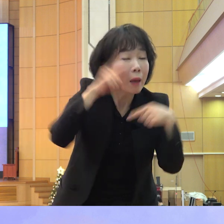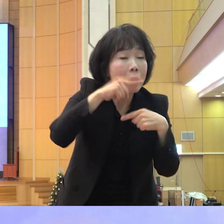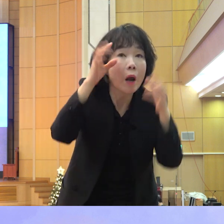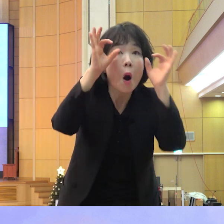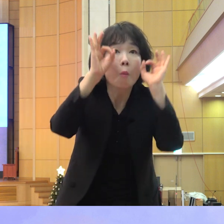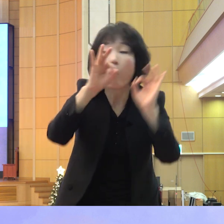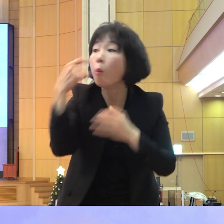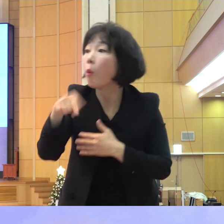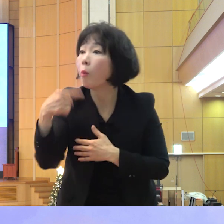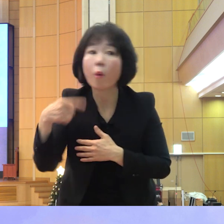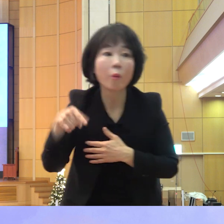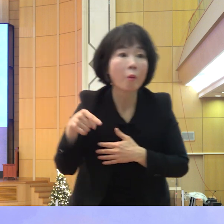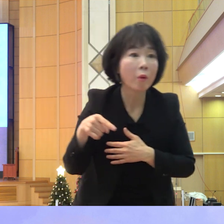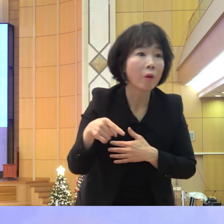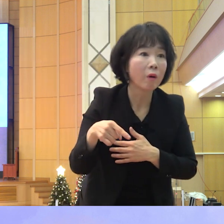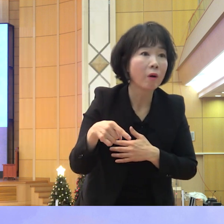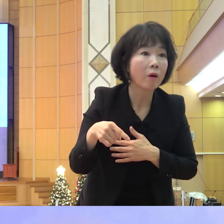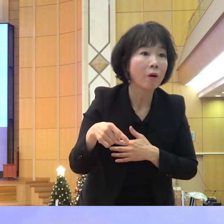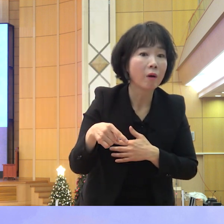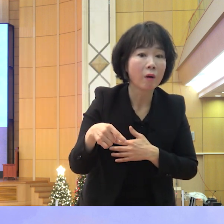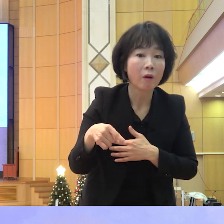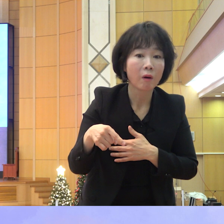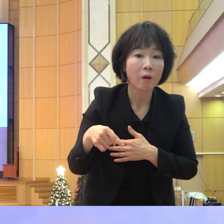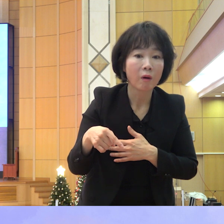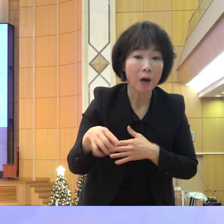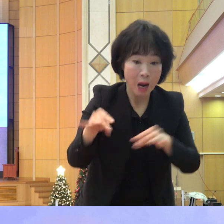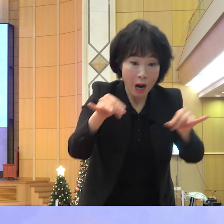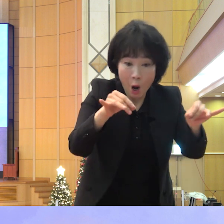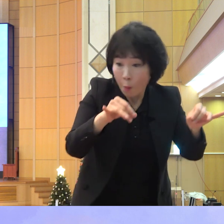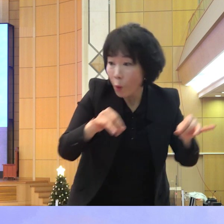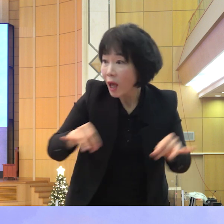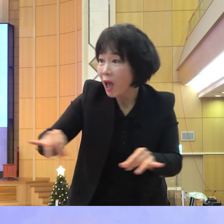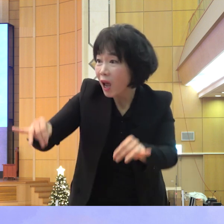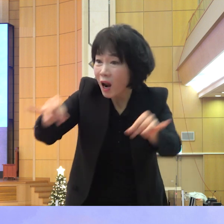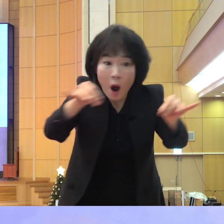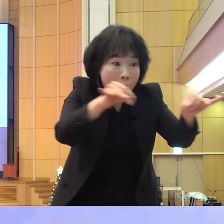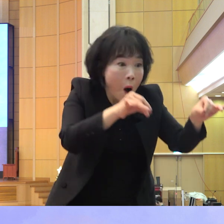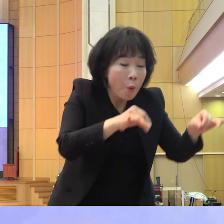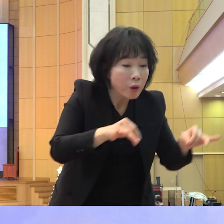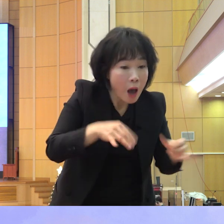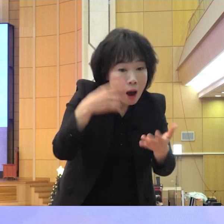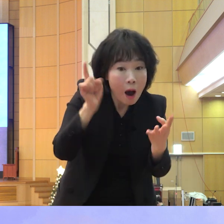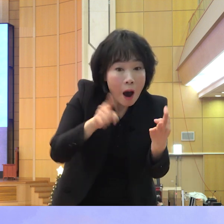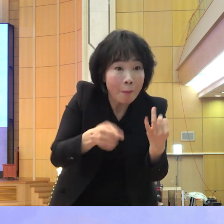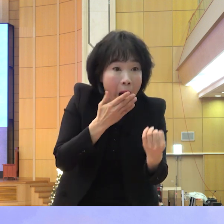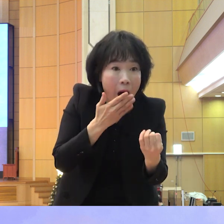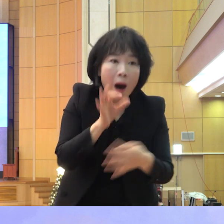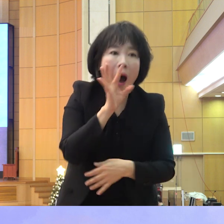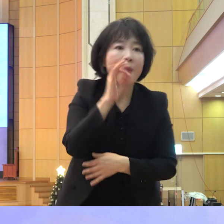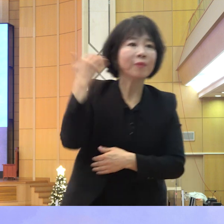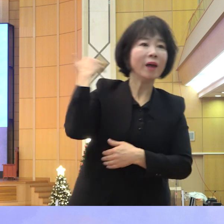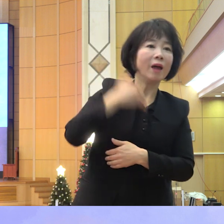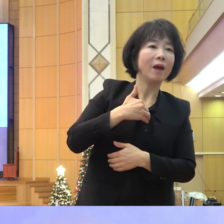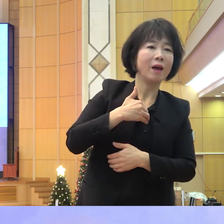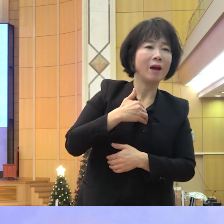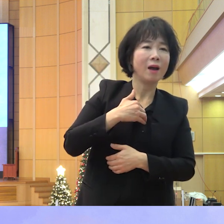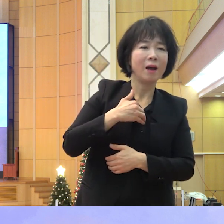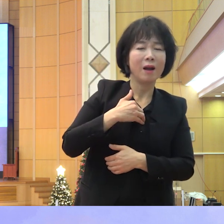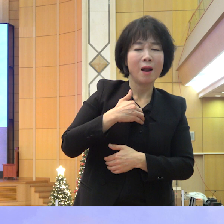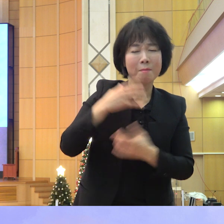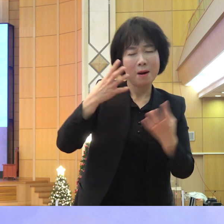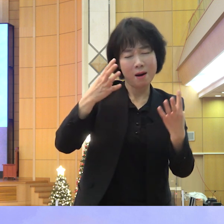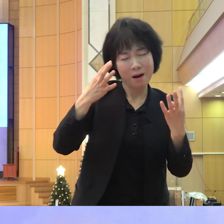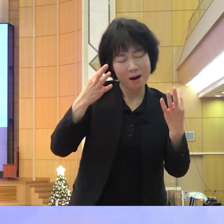그러면 모래알을 세워보라고 할 때 그게 뭐예요? 그렇게 하나님이 셀 수 없을 만큼 주리라.